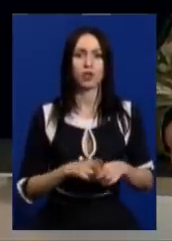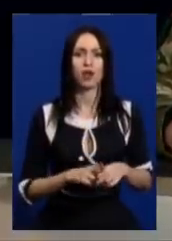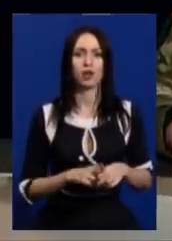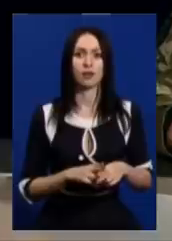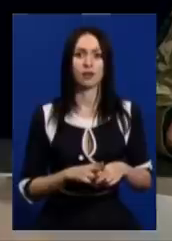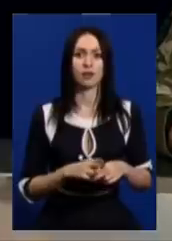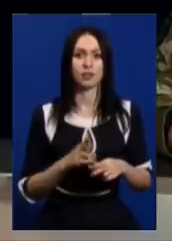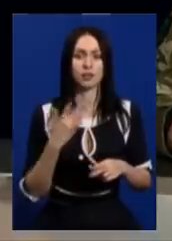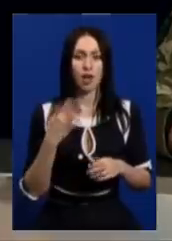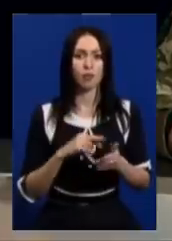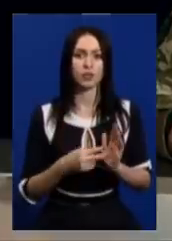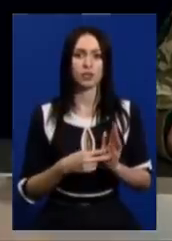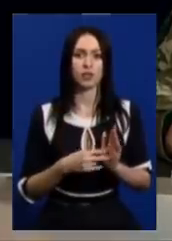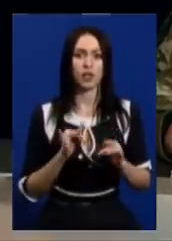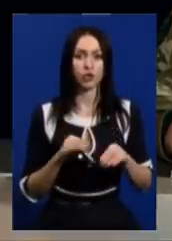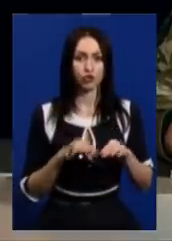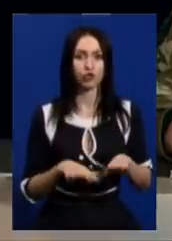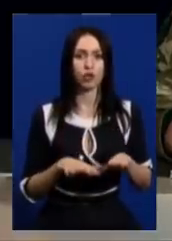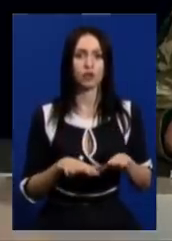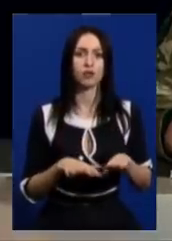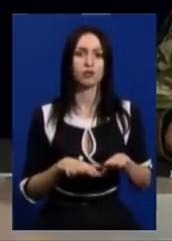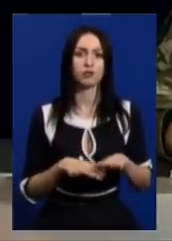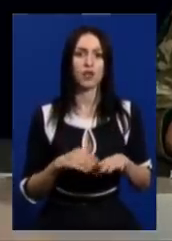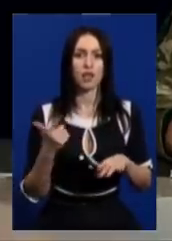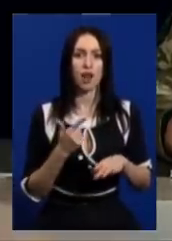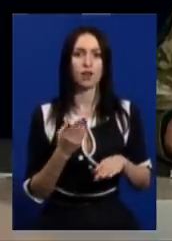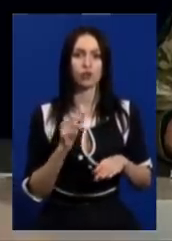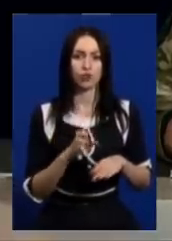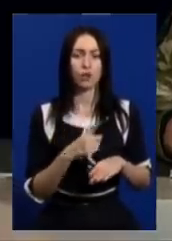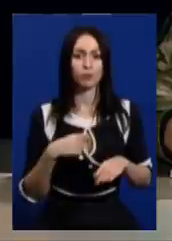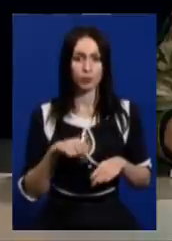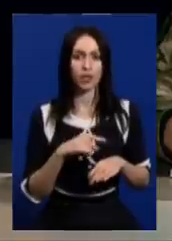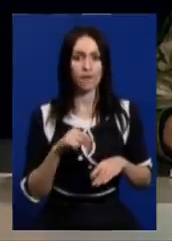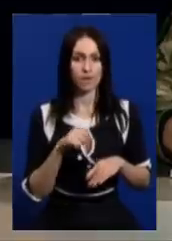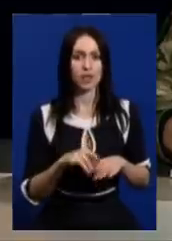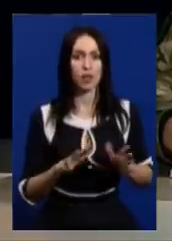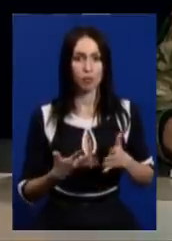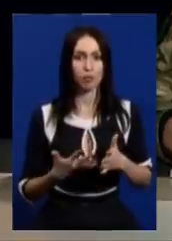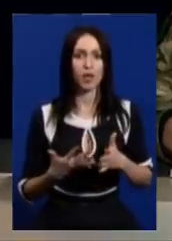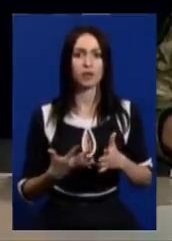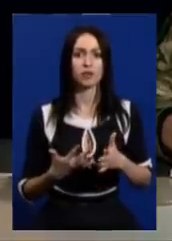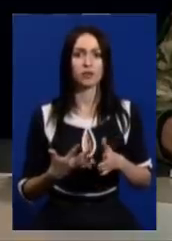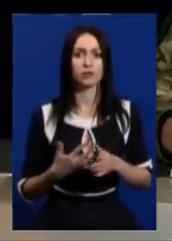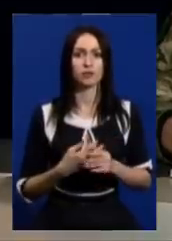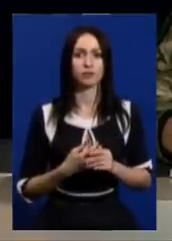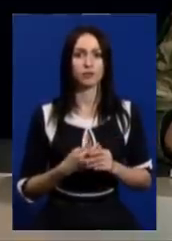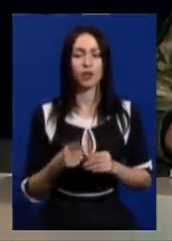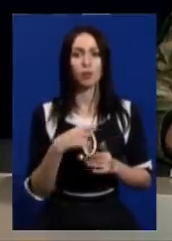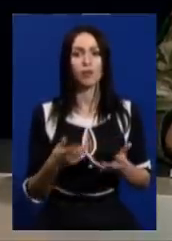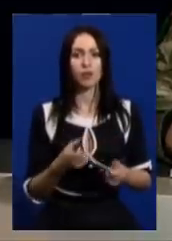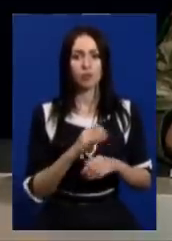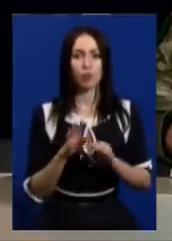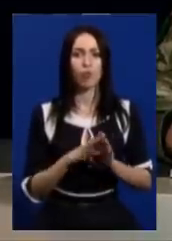стратегический замысел и решение Генерального штаба. Мы в этот момент мы возьмем под